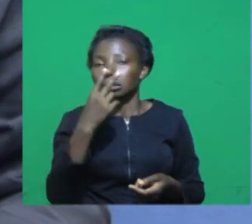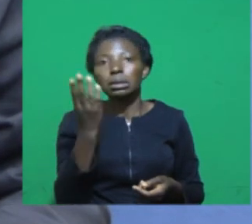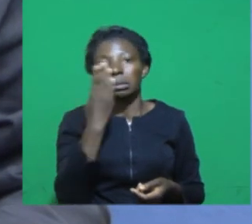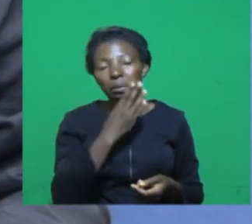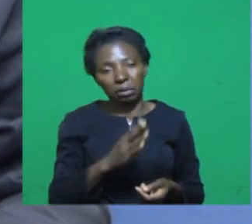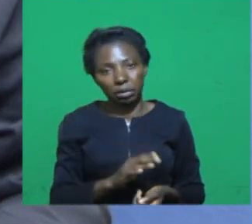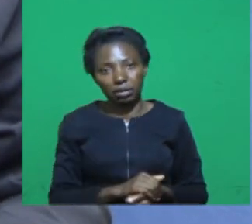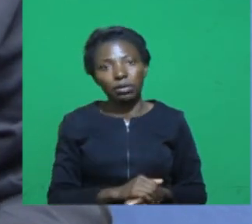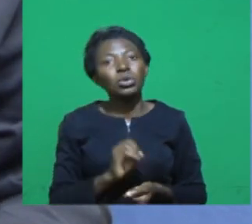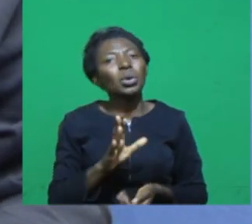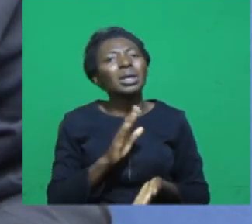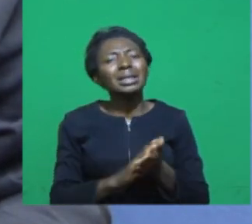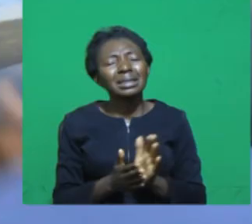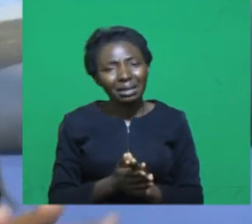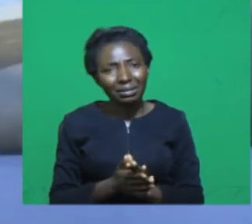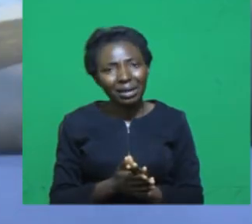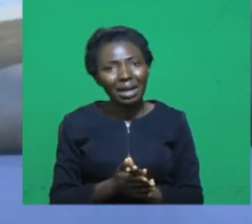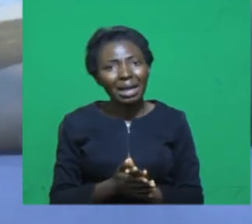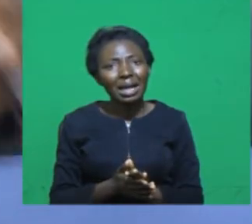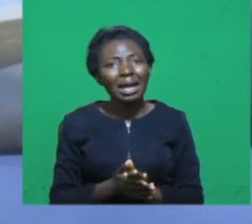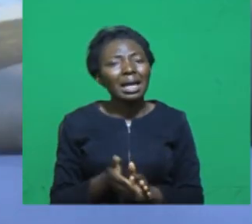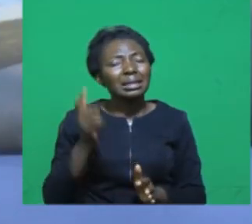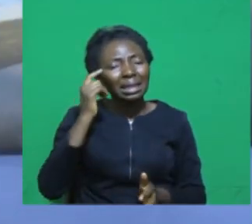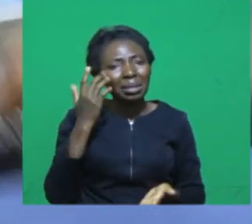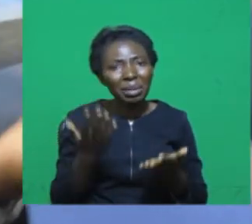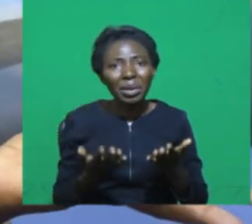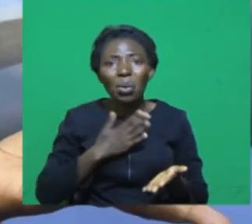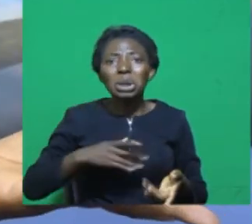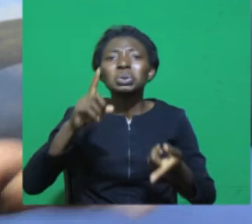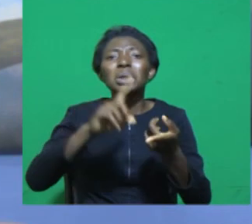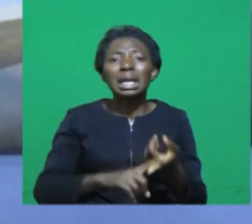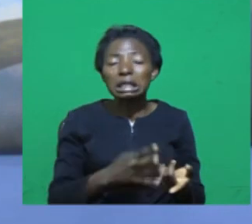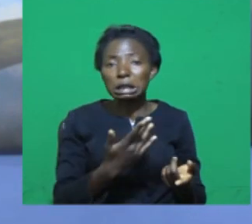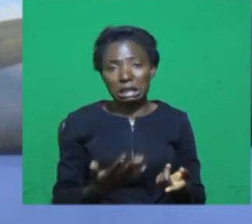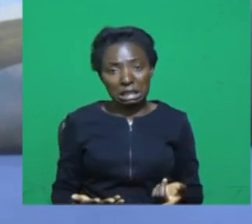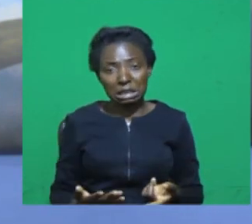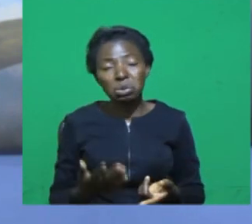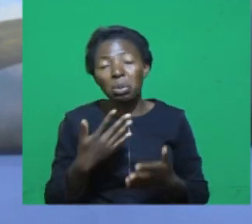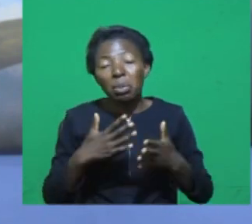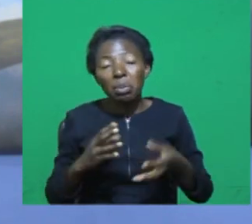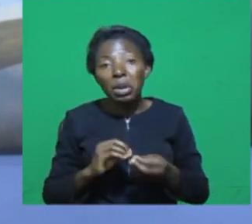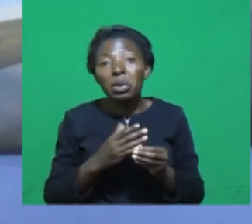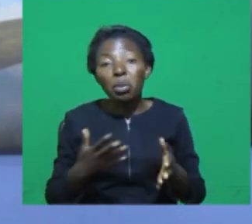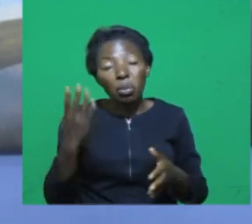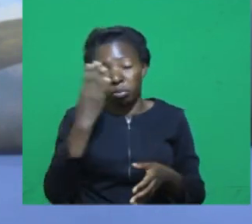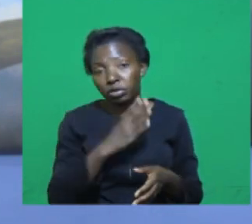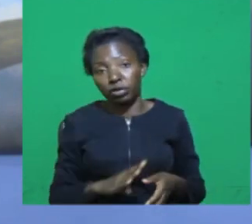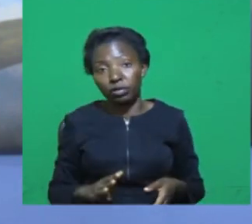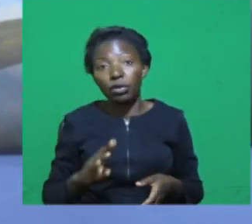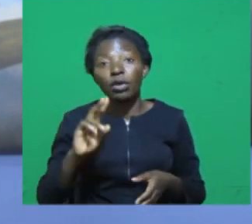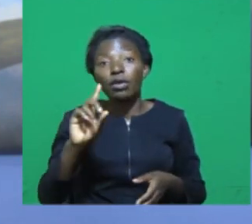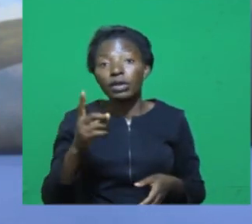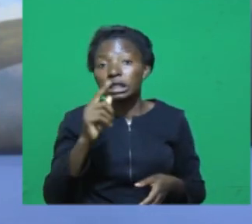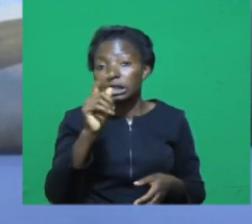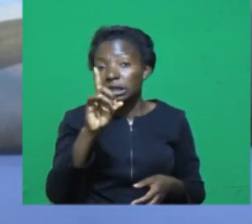rakadii. Saka hapadi kuita kunge paroda kuwedzeredza kuti zvibude zviri. Ndofunga zvajeka pastor handitika. Verengai vaTesalonika